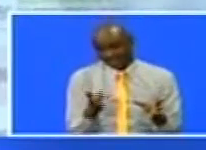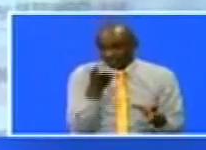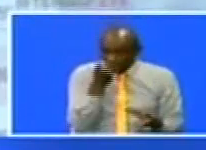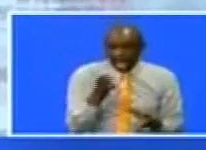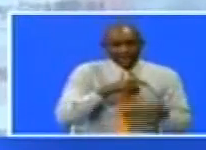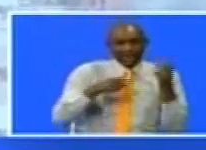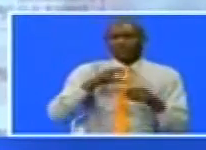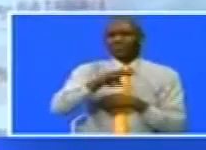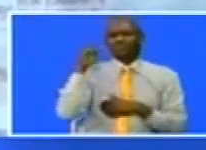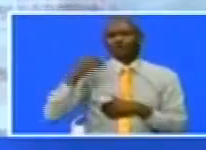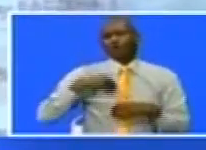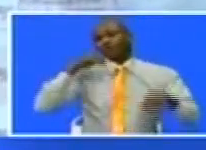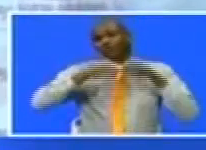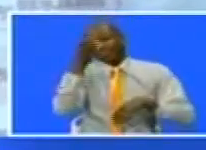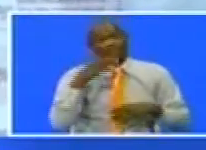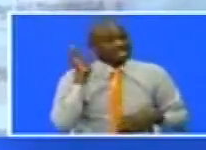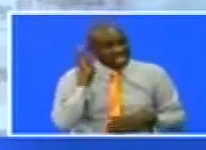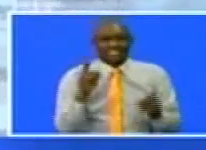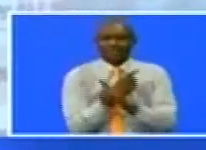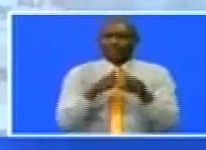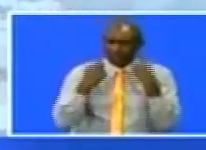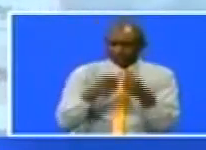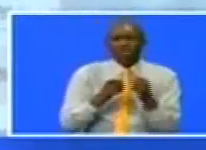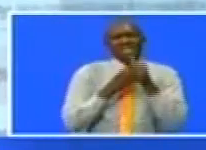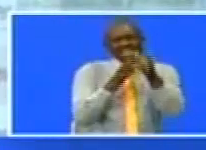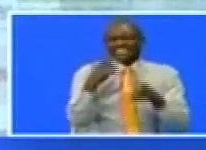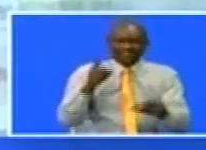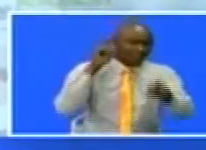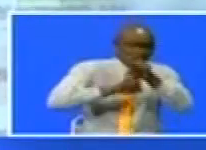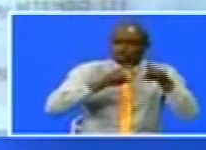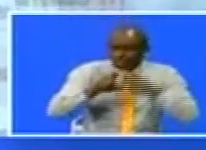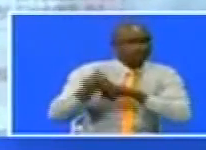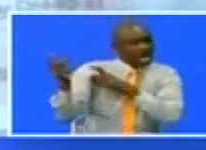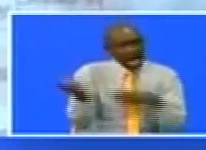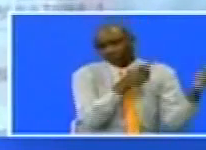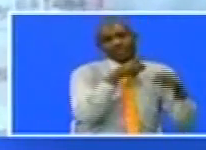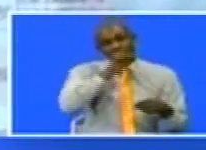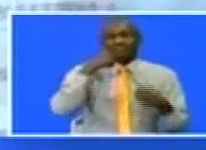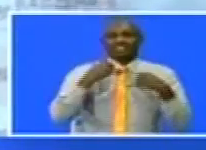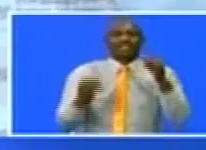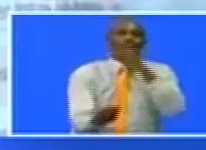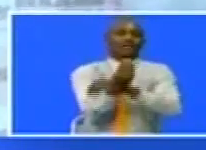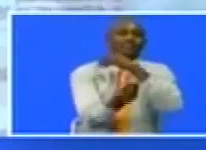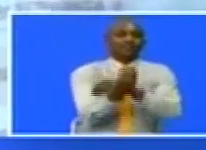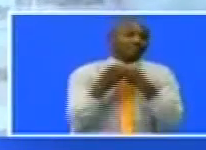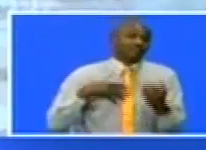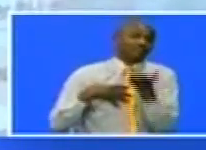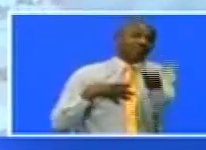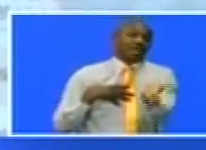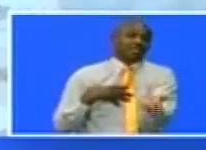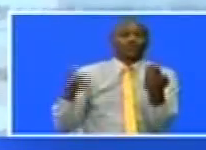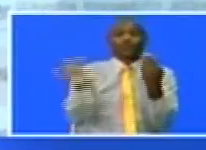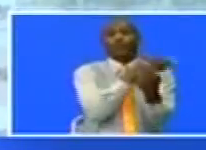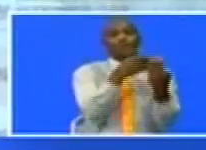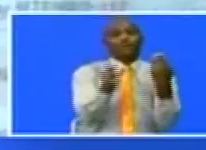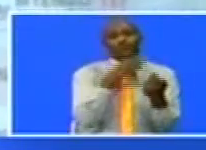wizi wa kura, ni kwamba baadhi ya viongozi walishikwa, walikamatwa wakijaribu kuwahonga wapiga kura ili kuweza kuwarai